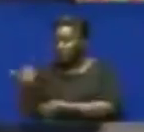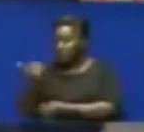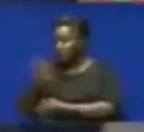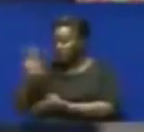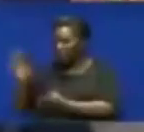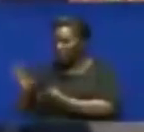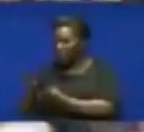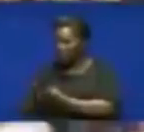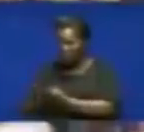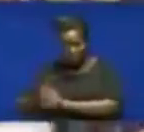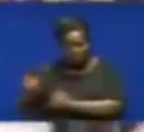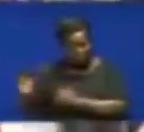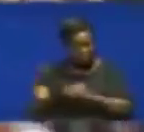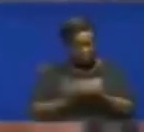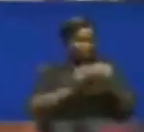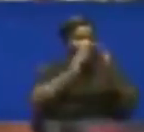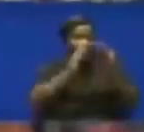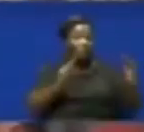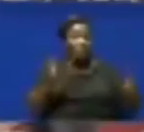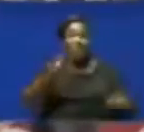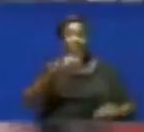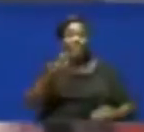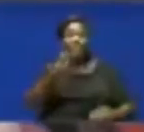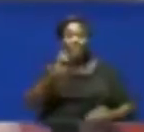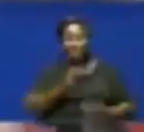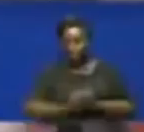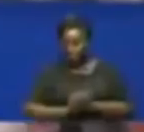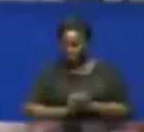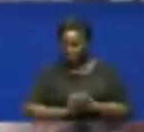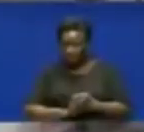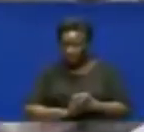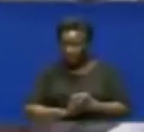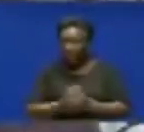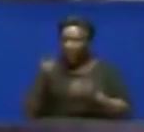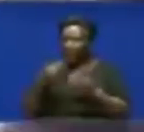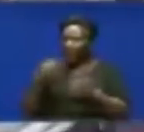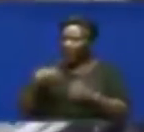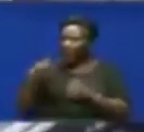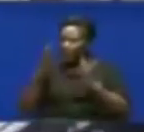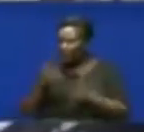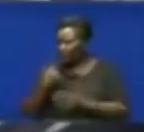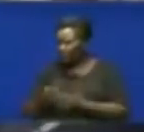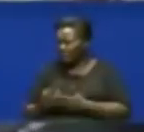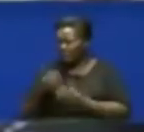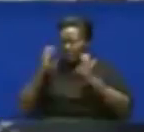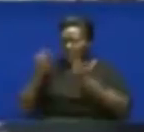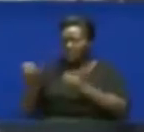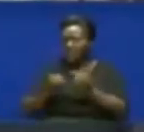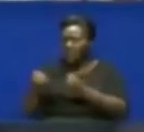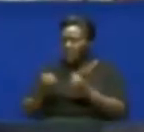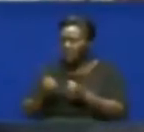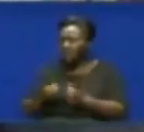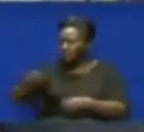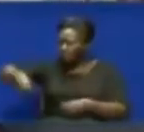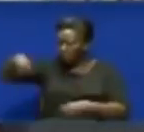siku 30. Waziri Mkuu ja aliongea kwamba kwenye magari kuwe na ndoo na zile ambazo zinakuwa na sabuni za kunawia. Sijaona sabuni hapa,